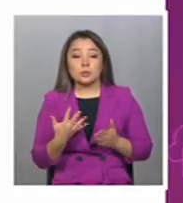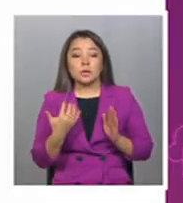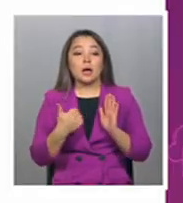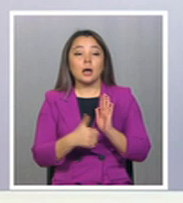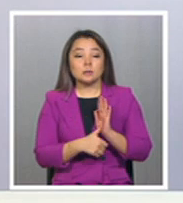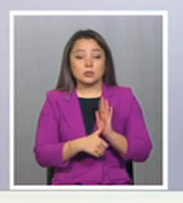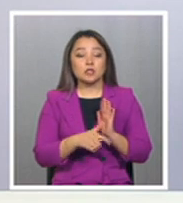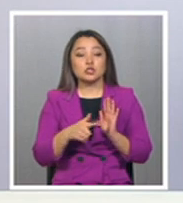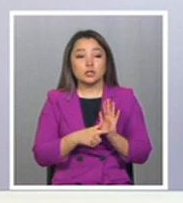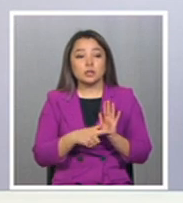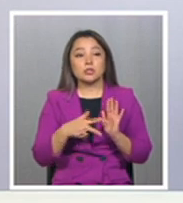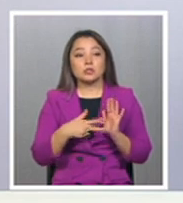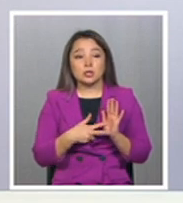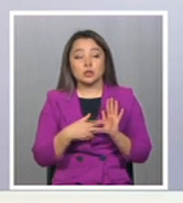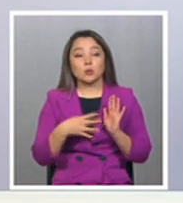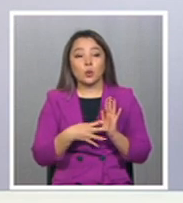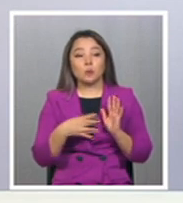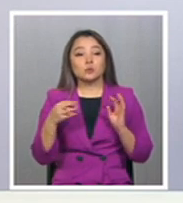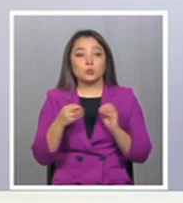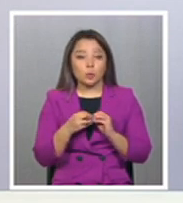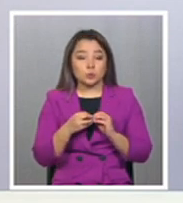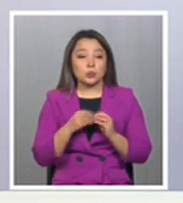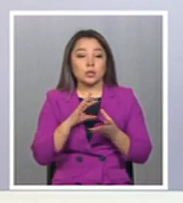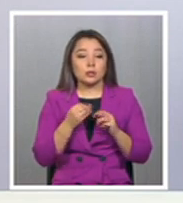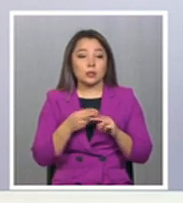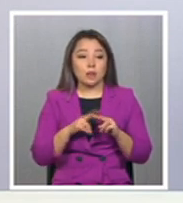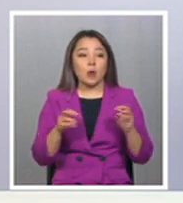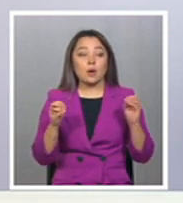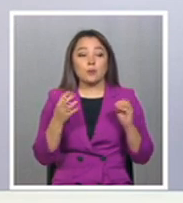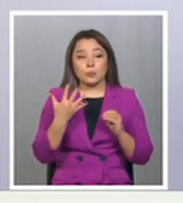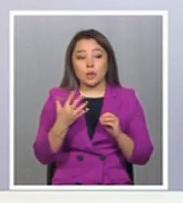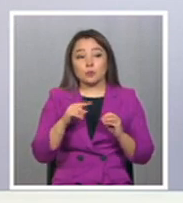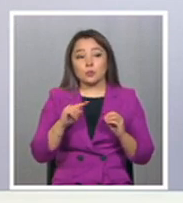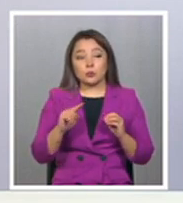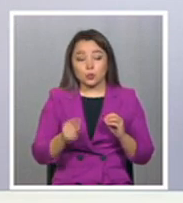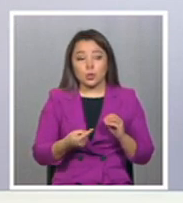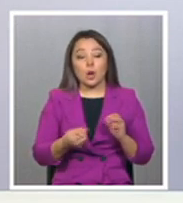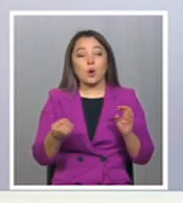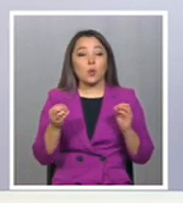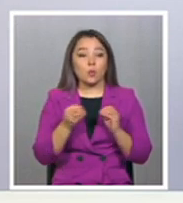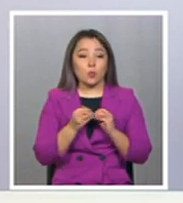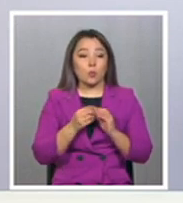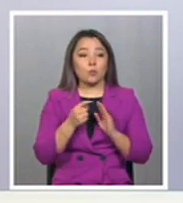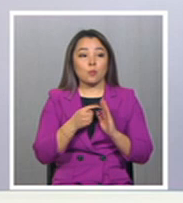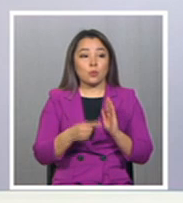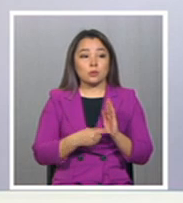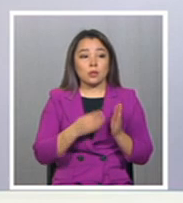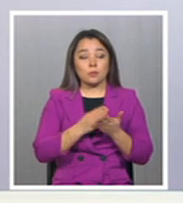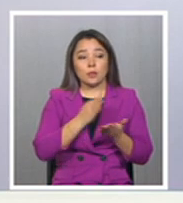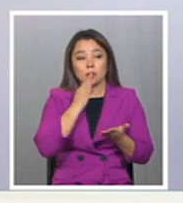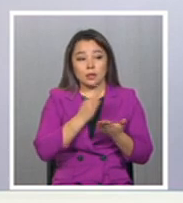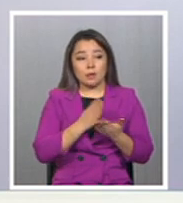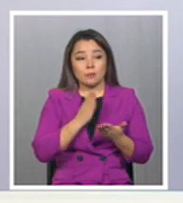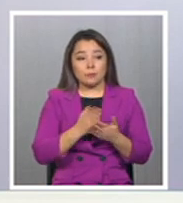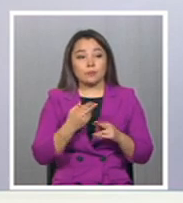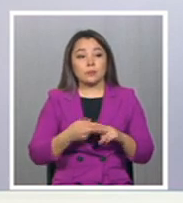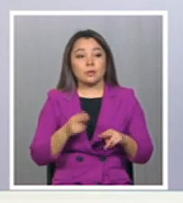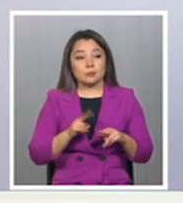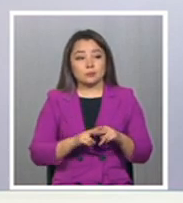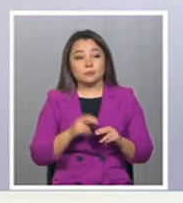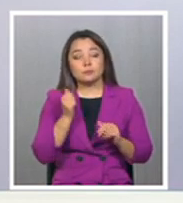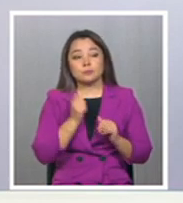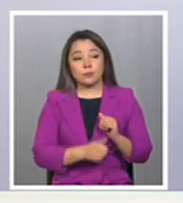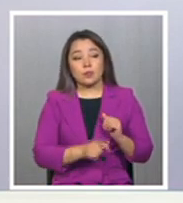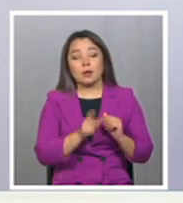6, 7, 8, 9, 10, яғни 5 бүтінді 10 бөлікке бөлеміз. Демек балалар, әр мына